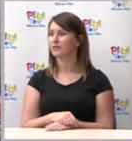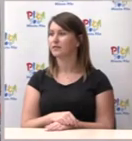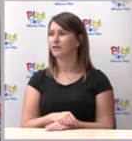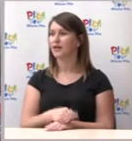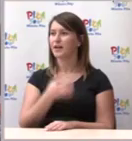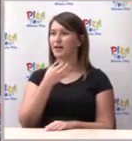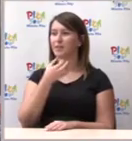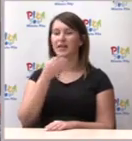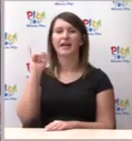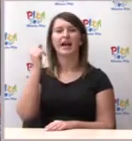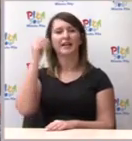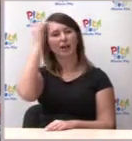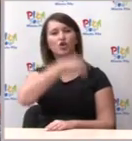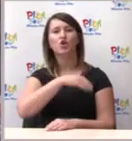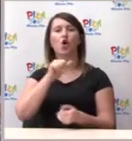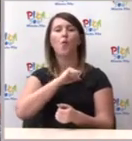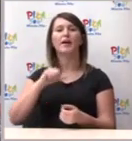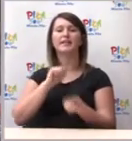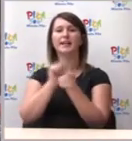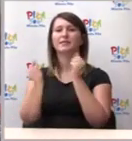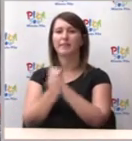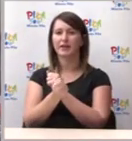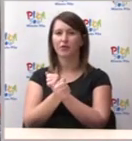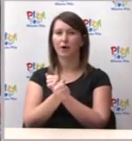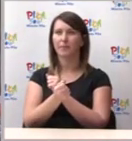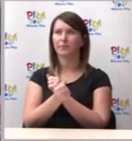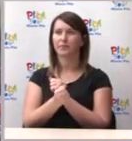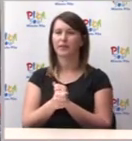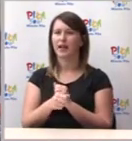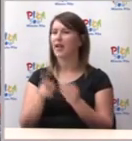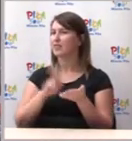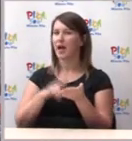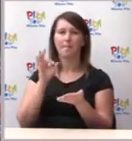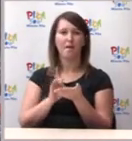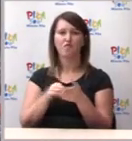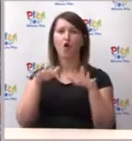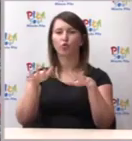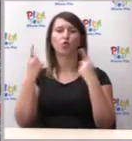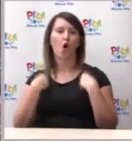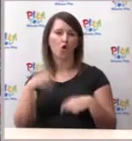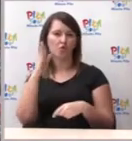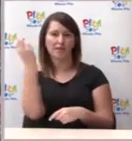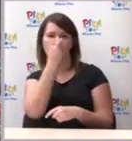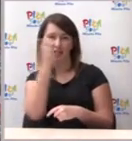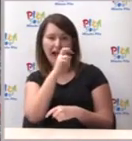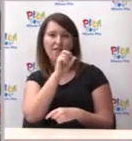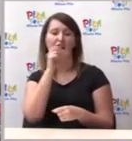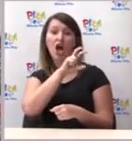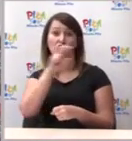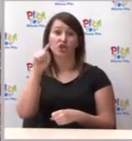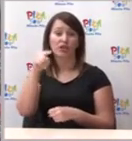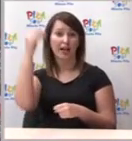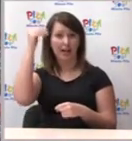Uczestnicy spotkania zapewne ciekawi będą, czy szkoła ma już tak długo wyczekiwaną salę sportową.